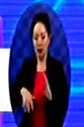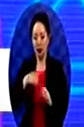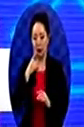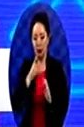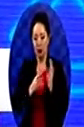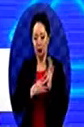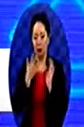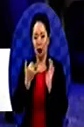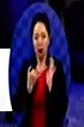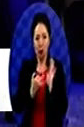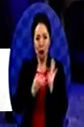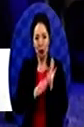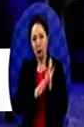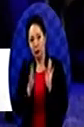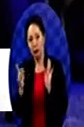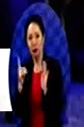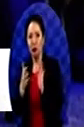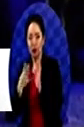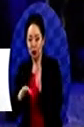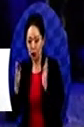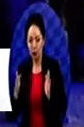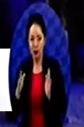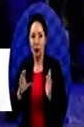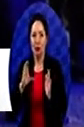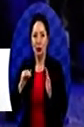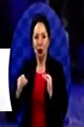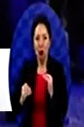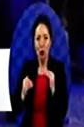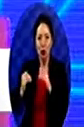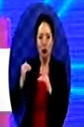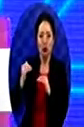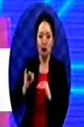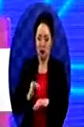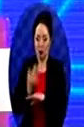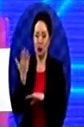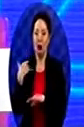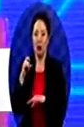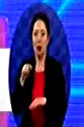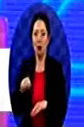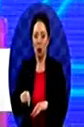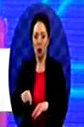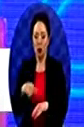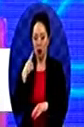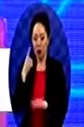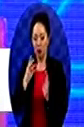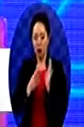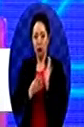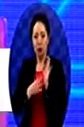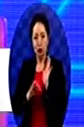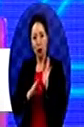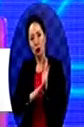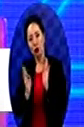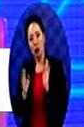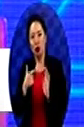1957-оос 1990-ад он бол салбарын хөгжлийн хамгийн идэвхтэй үе байсан гэж мэрэгжилтнүүд дүгнж байна. 1990 оноос хойш